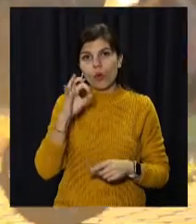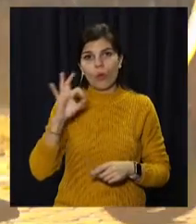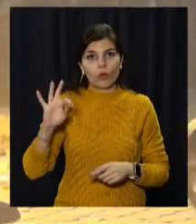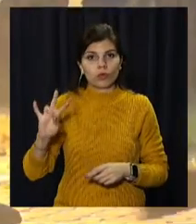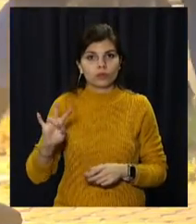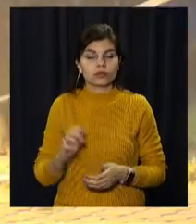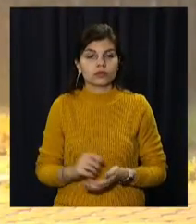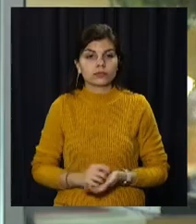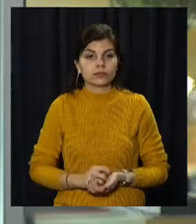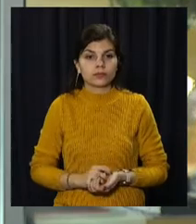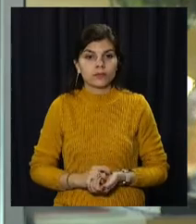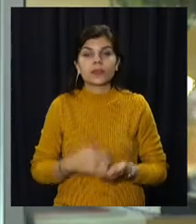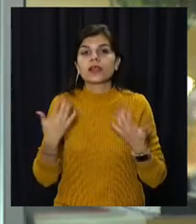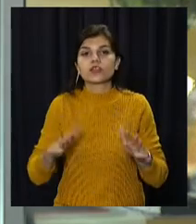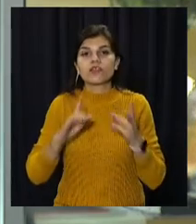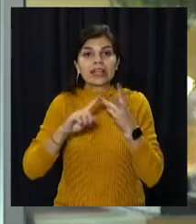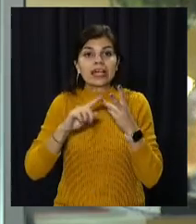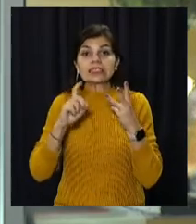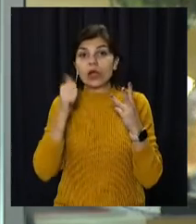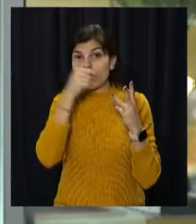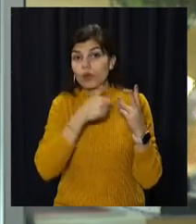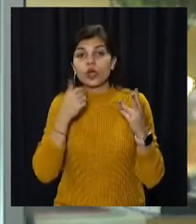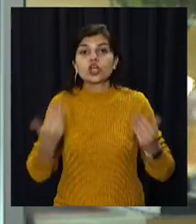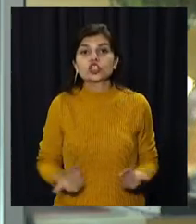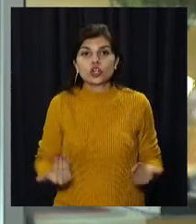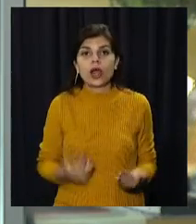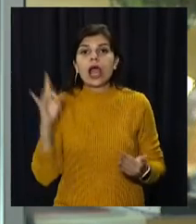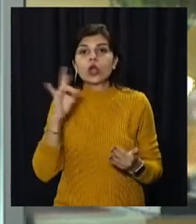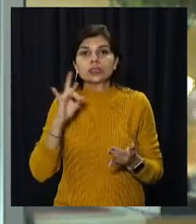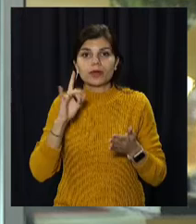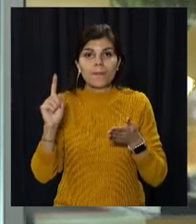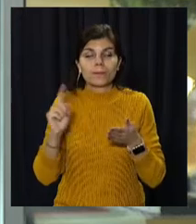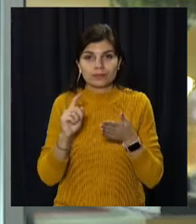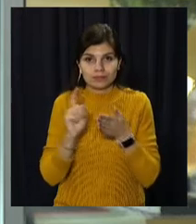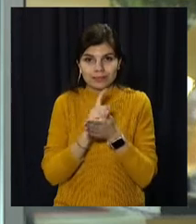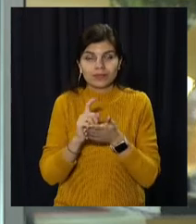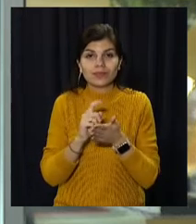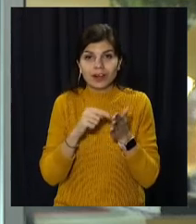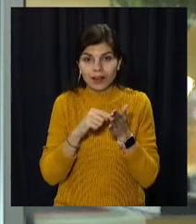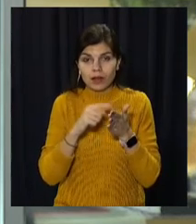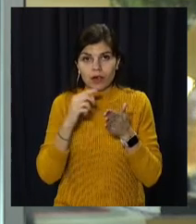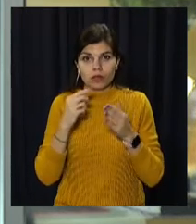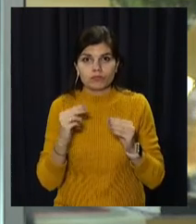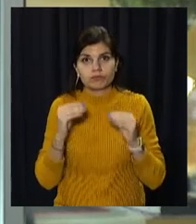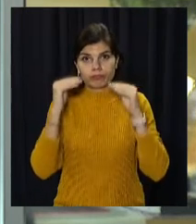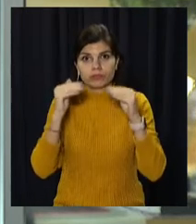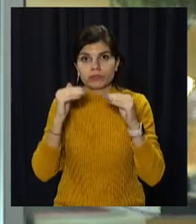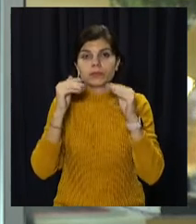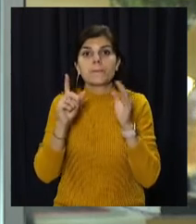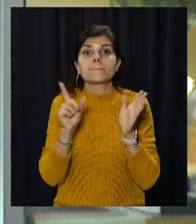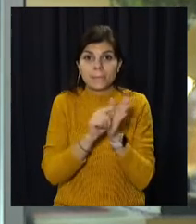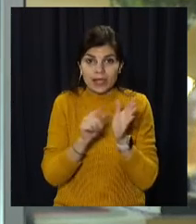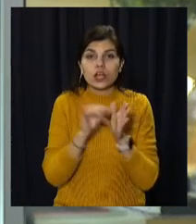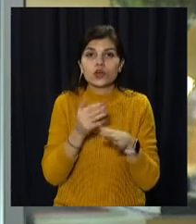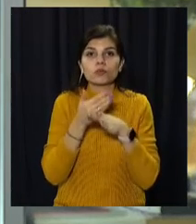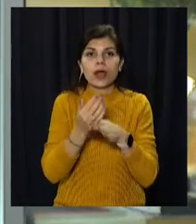в ООН. Вже втретє за рік розмір прожиткового мінімуму, від якого залежать чимало соціальних виплат, у тому